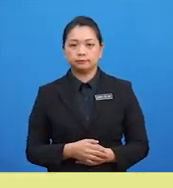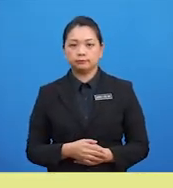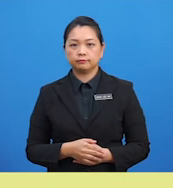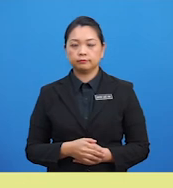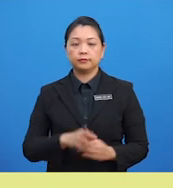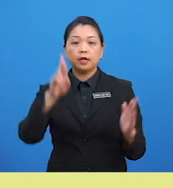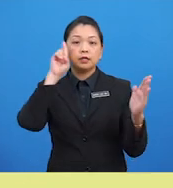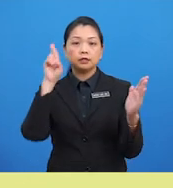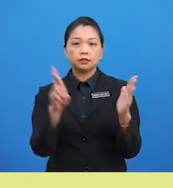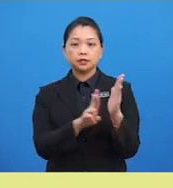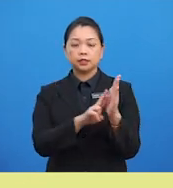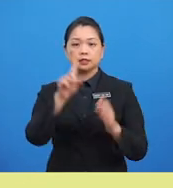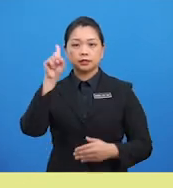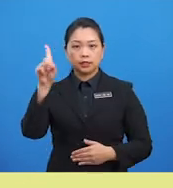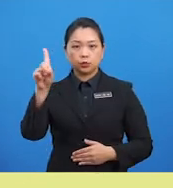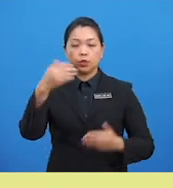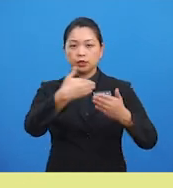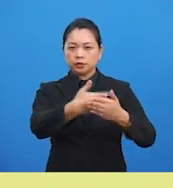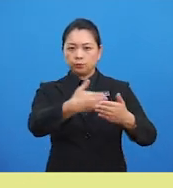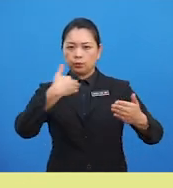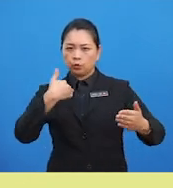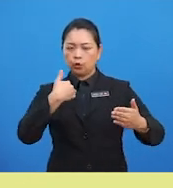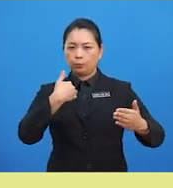Rajah 1 sebelum move.